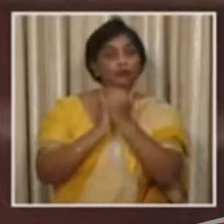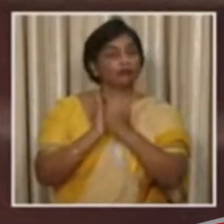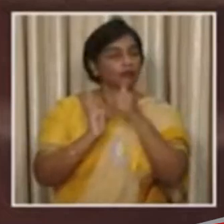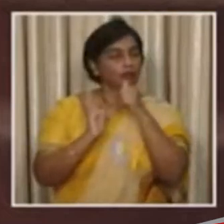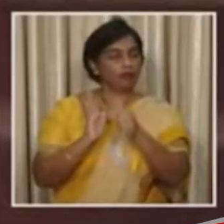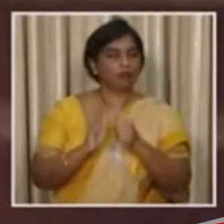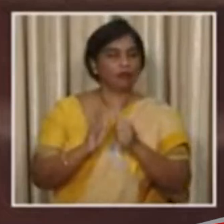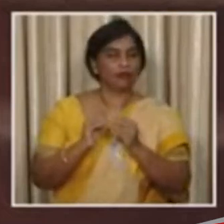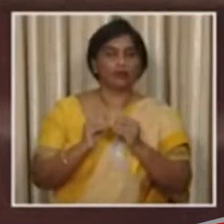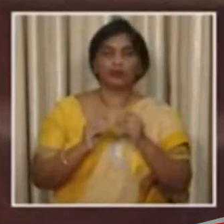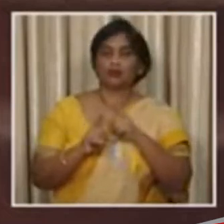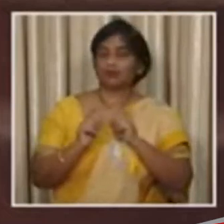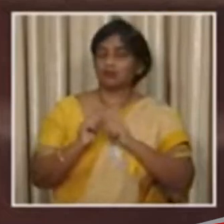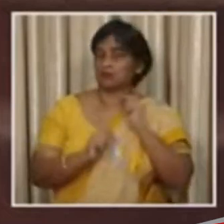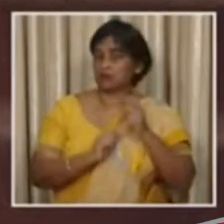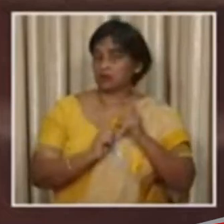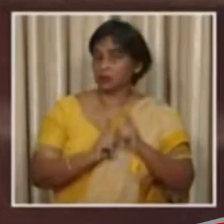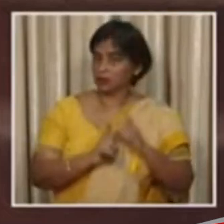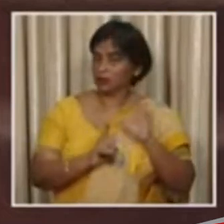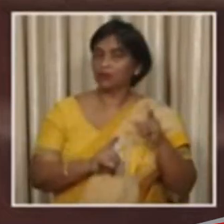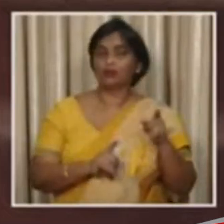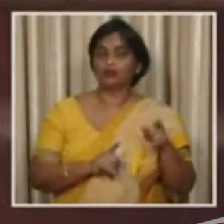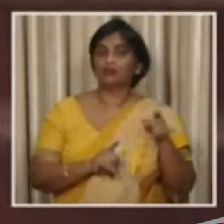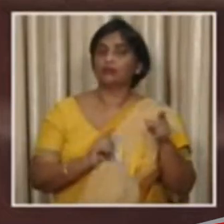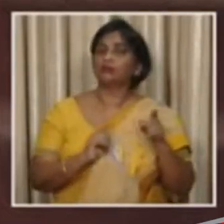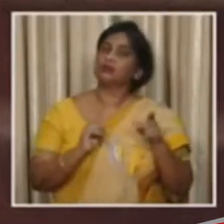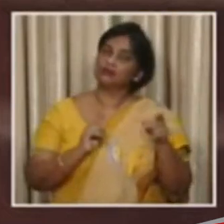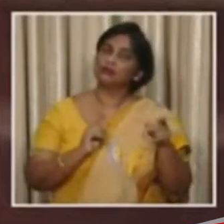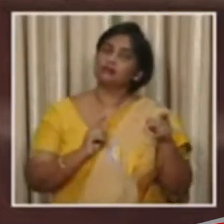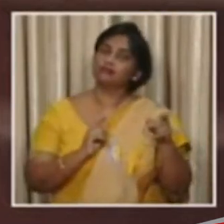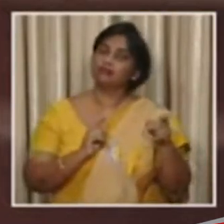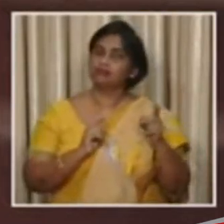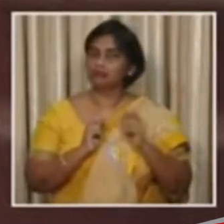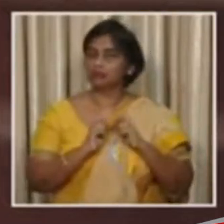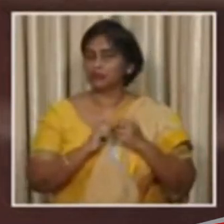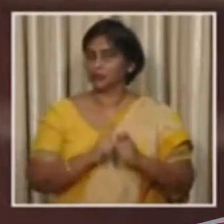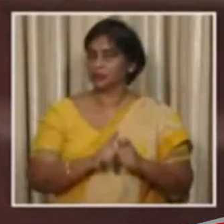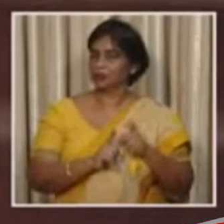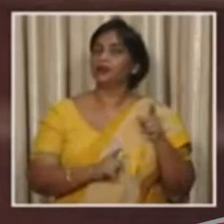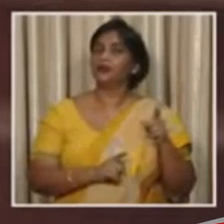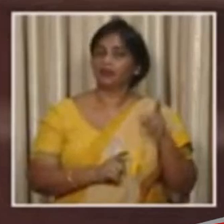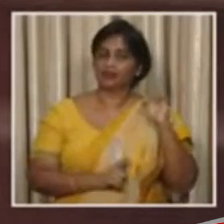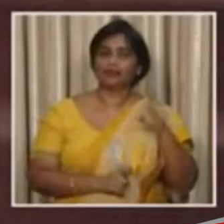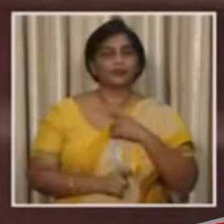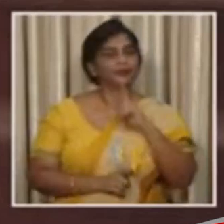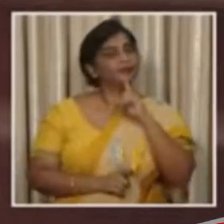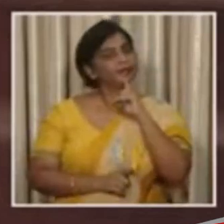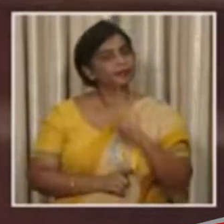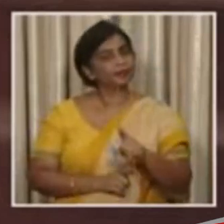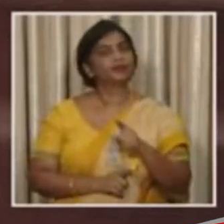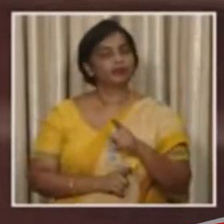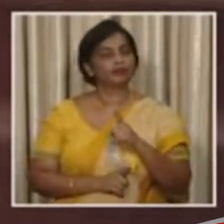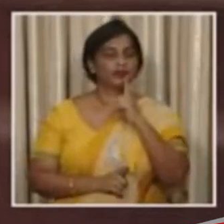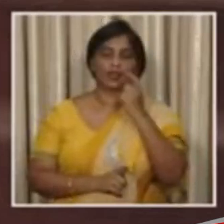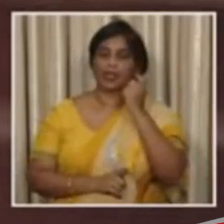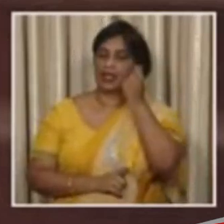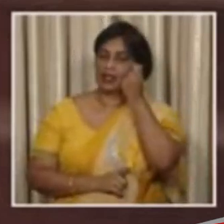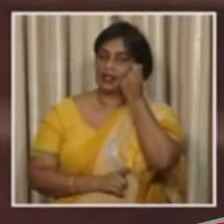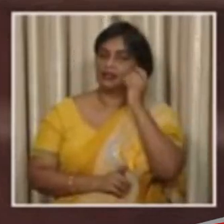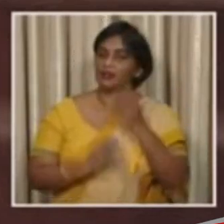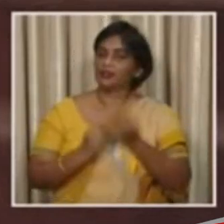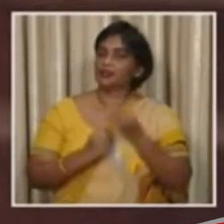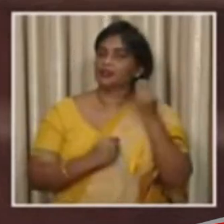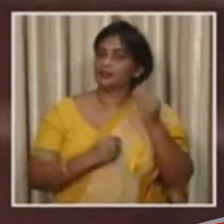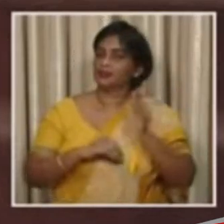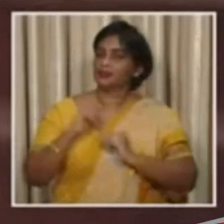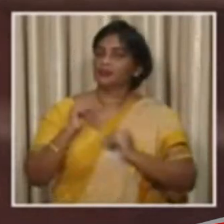බෑ. කම්පල්සරි වුණොත් එහෙම එන්න එතන තමයි ගේම් එක සර වැඩි වෙන්නේ. ඒ නිසායි මම කියන්නේ ඔප්ෂන් එකක් හැටියට දෙන්න පුළුවන්